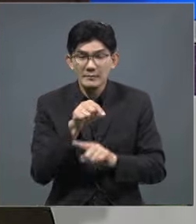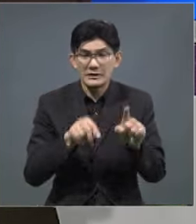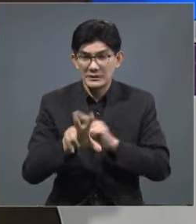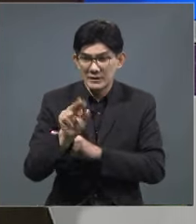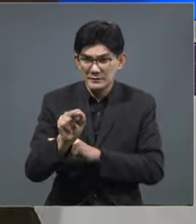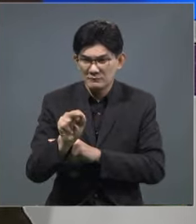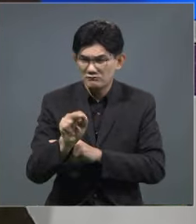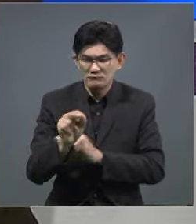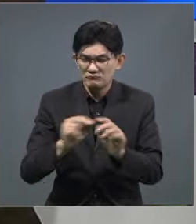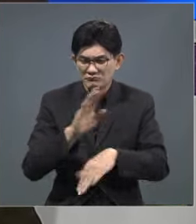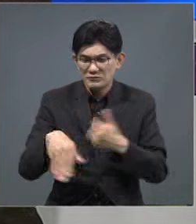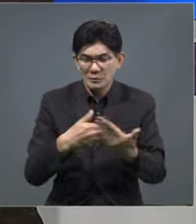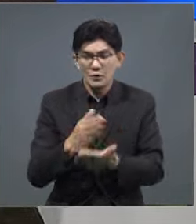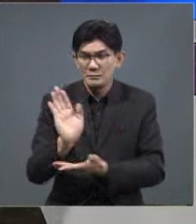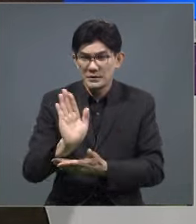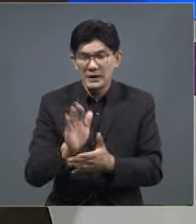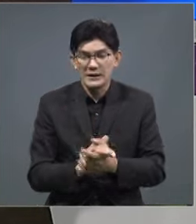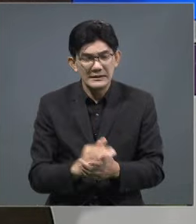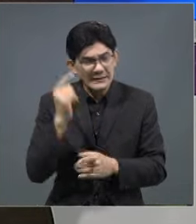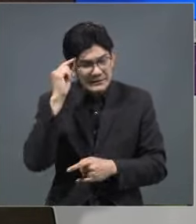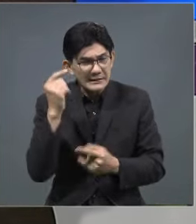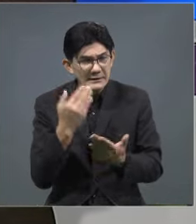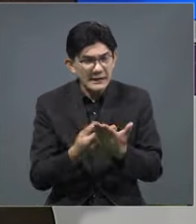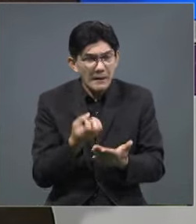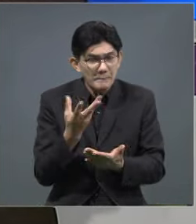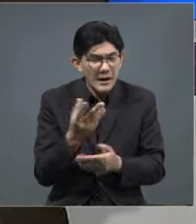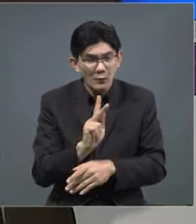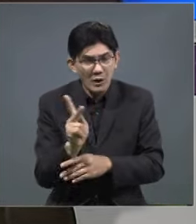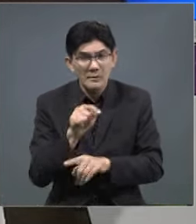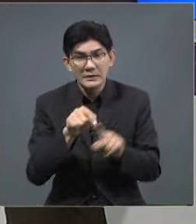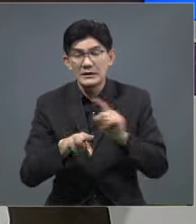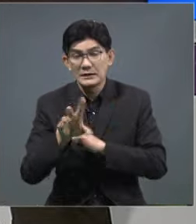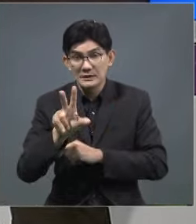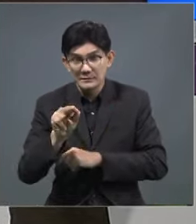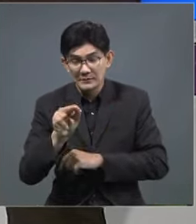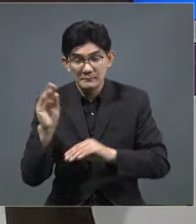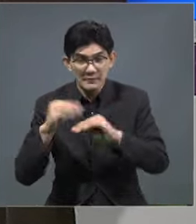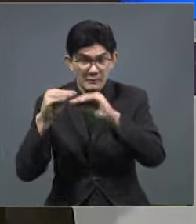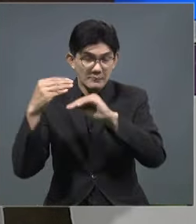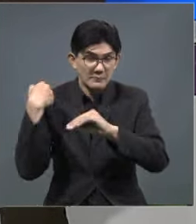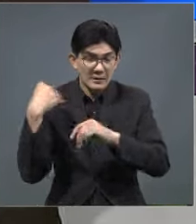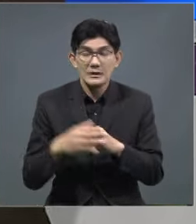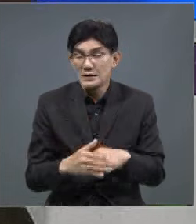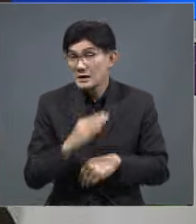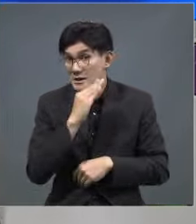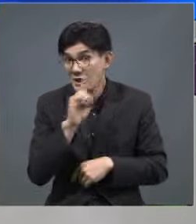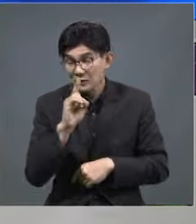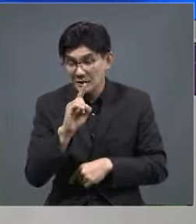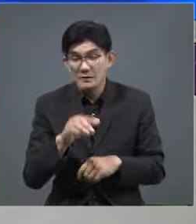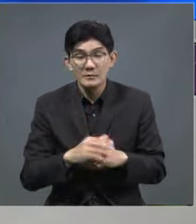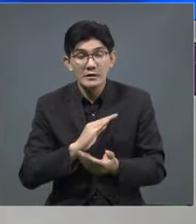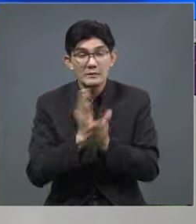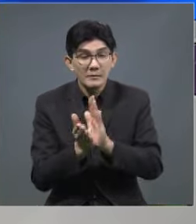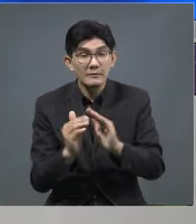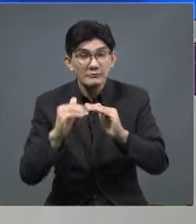นี้ยไม่ใช่ทุกคนเพราะทุกคนอาจจะมีเงินส่วนที่มากกว่า 30% เนี่ยงอกเข้ามาถ้าเป็นไปได้ไหมจะปรับลงมาเป็น